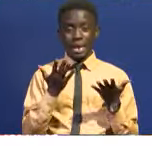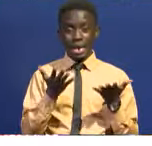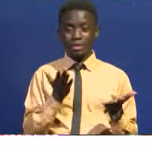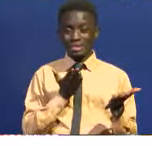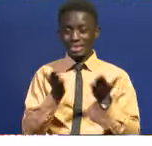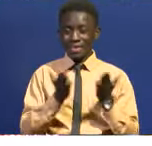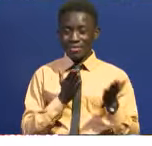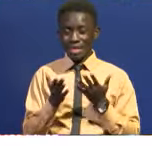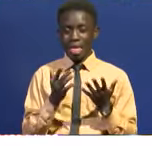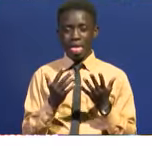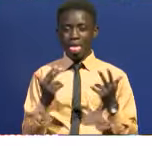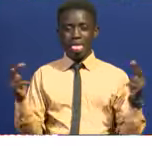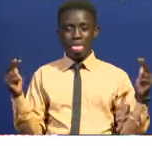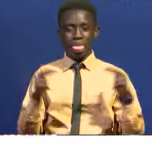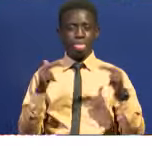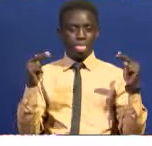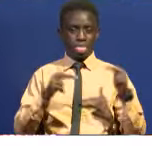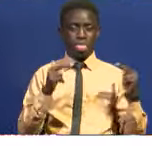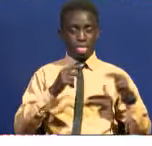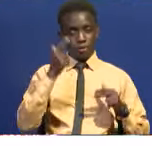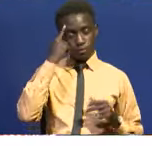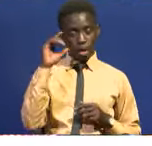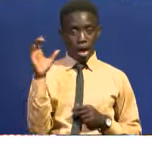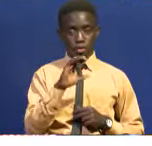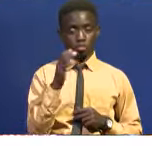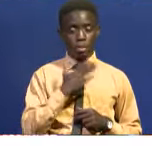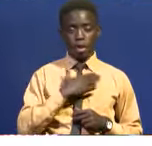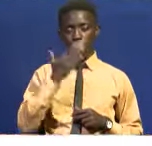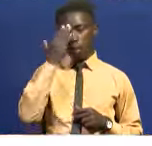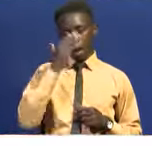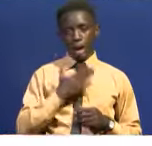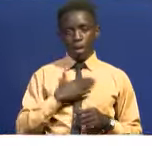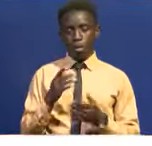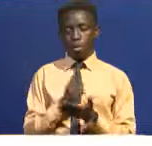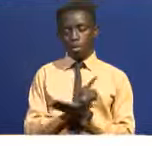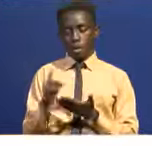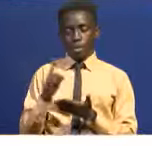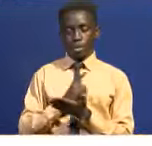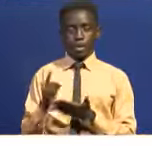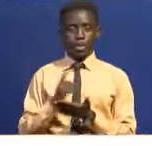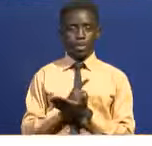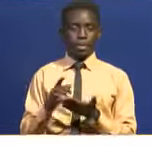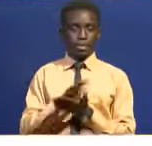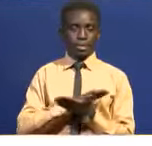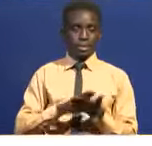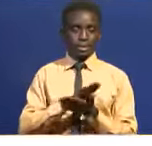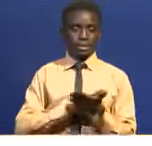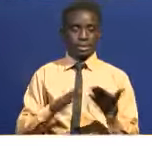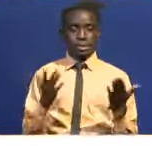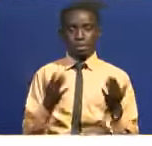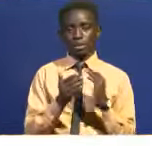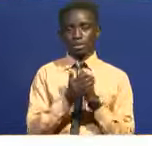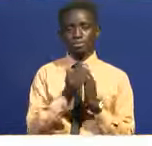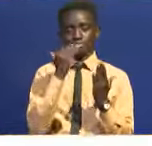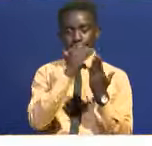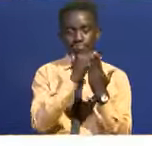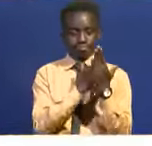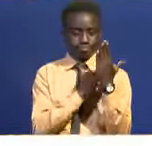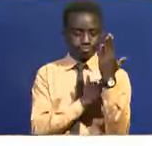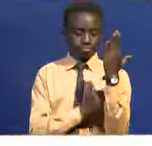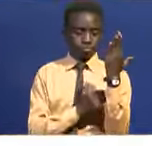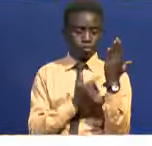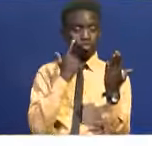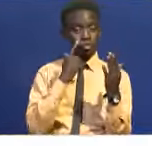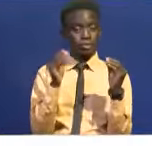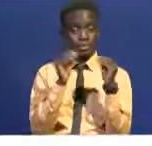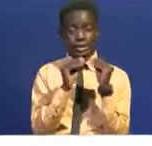have had for the weekly basis schedules. Akizungumza mjini Nairobi baada ya kukutana na madaktari waliogoma